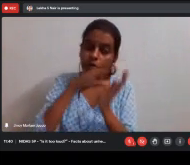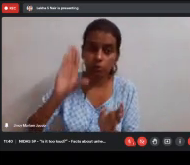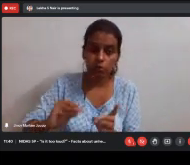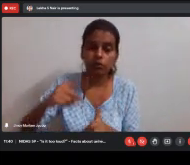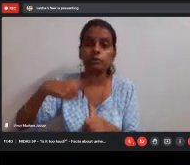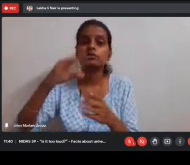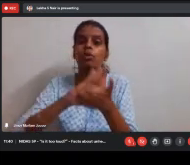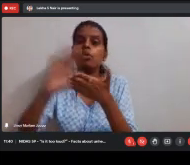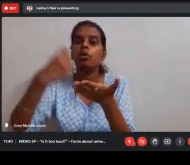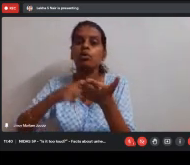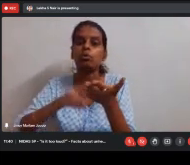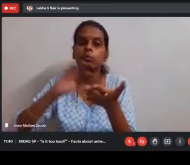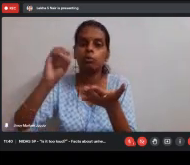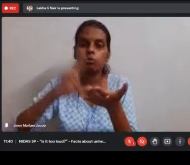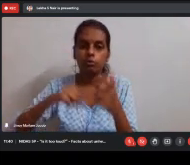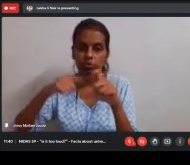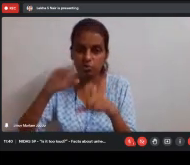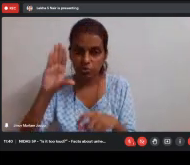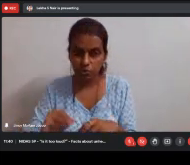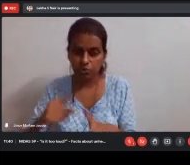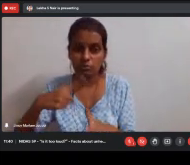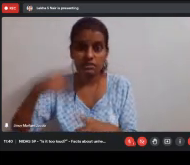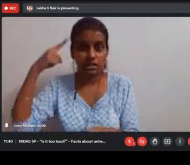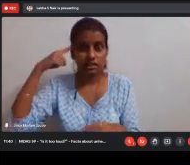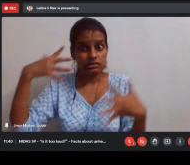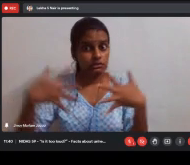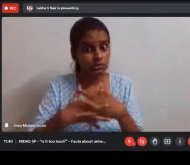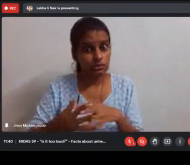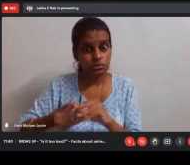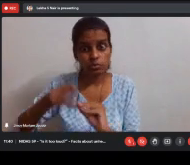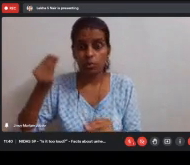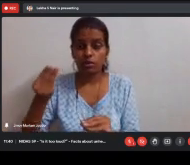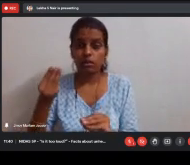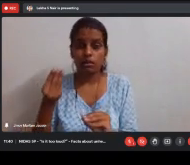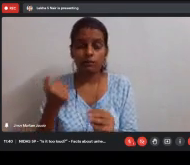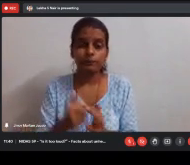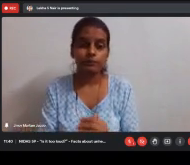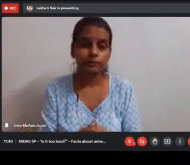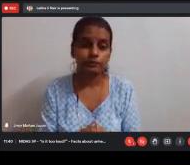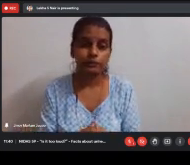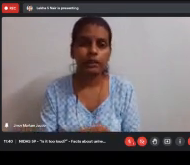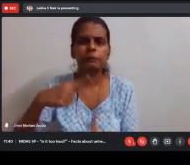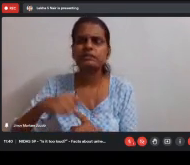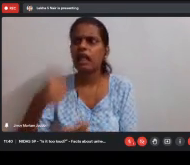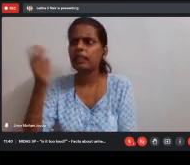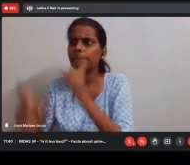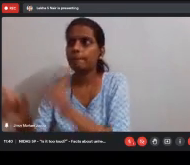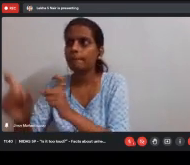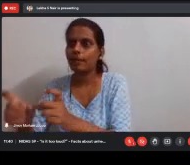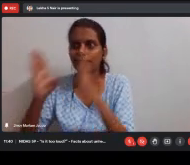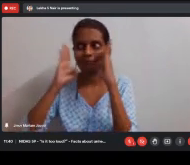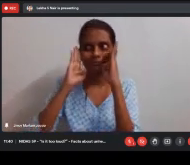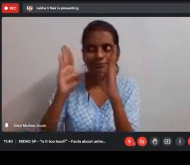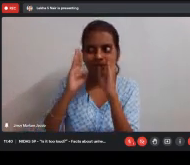കോംപ്രിഹെൻഷൻ, ഇതിന് രണ്ടിനും പ്രോബ്ലംസ് ഉണ്ടാക്കാൻ സാധ്യതയുണ്ട്. കേഴുക്കുറവ് ഉണ്ടാകാം, ടിനൈറ്റിസ് ഉണ്ടാകാം, കുട്ടികളിൽ ഉയർന്ന രക്തസമ്മർദ്ദം